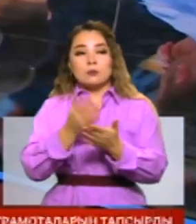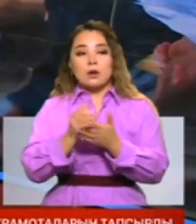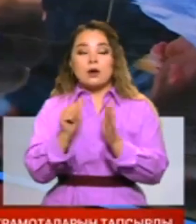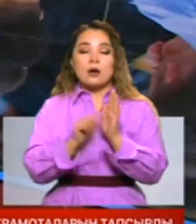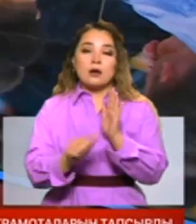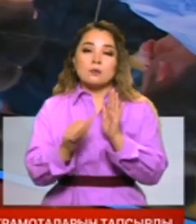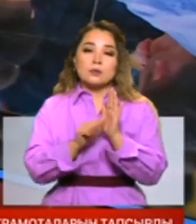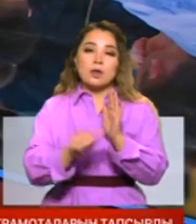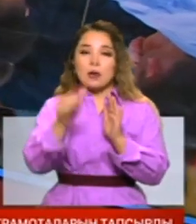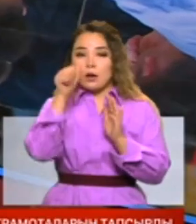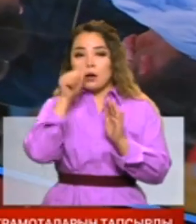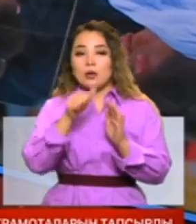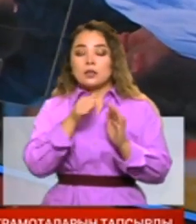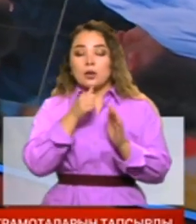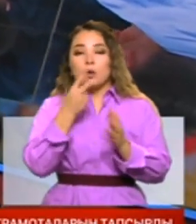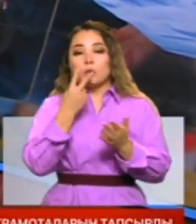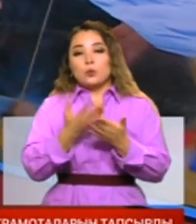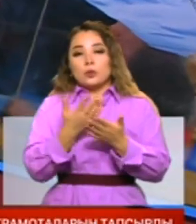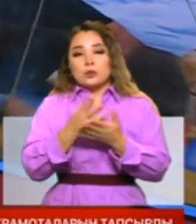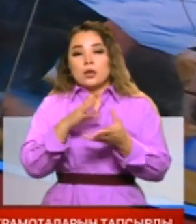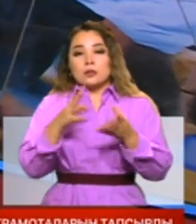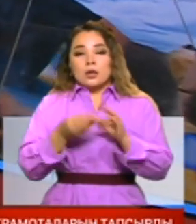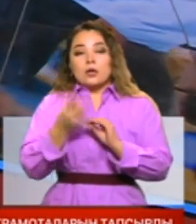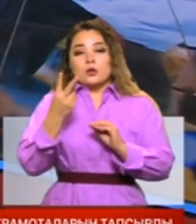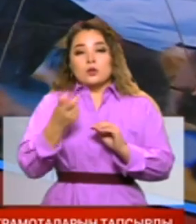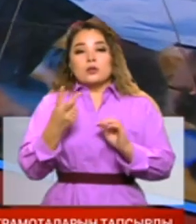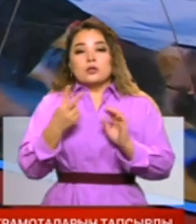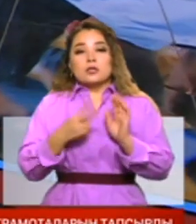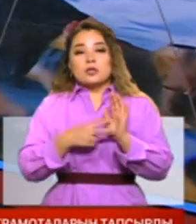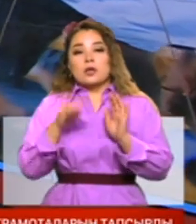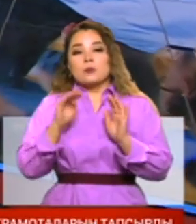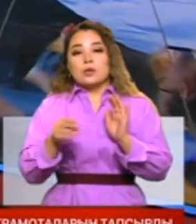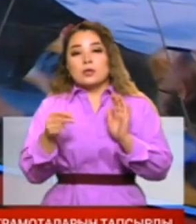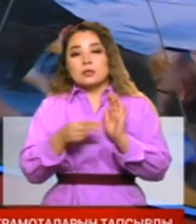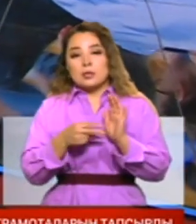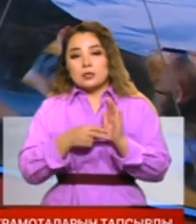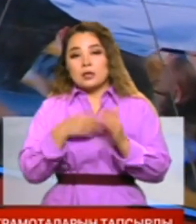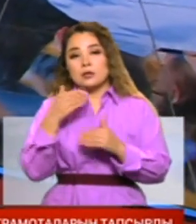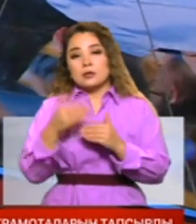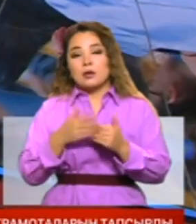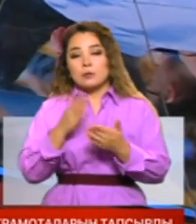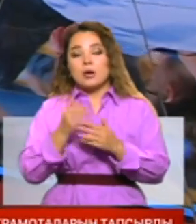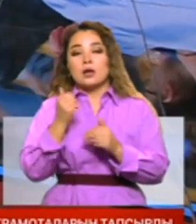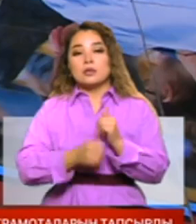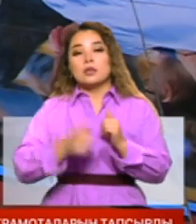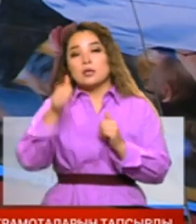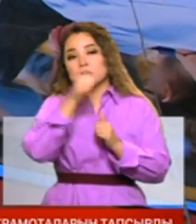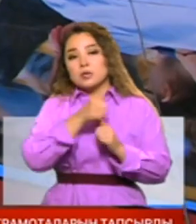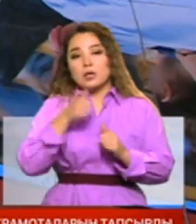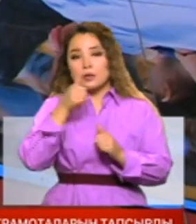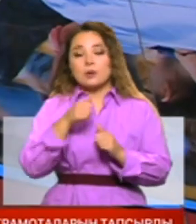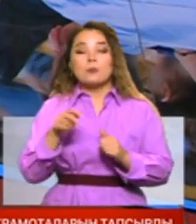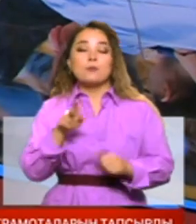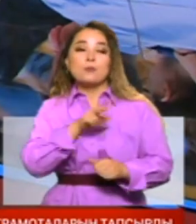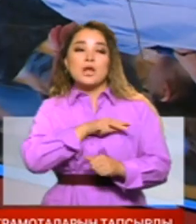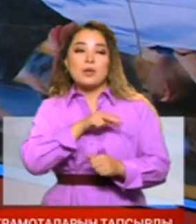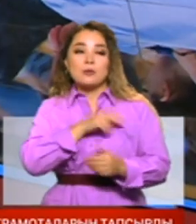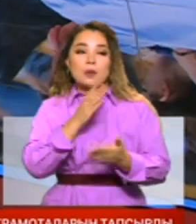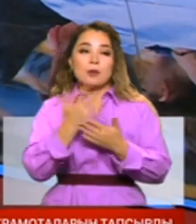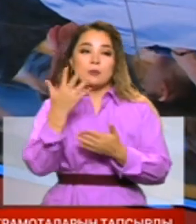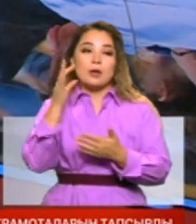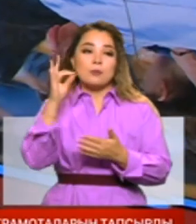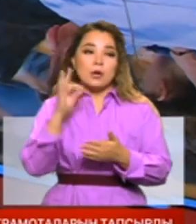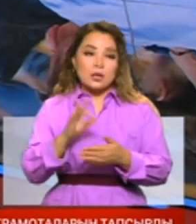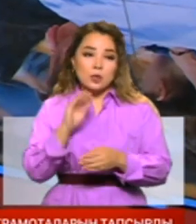60 айлық есептік көрсеткіш 207 мың теңгенің аясында. Жыл сайын мемлекеттік премияларымыз бар, 5 пайыздың